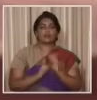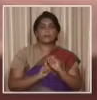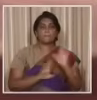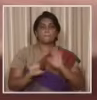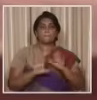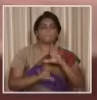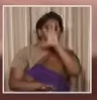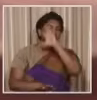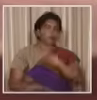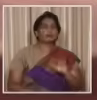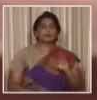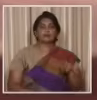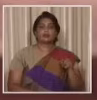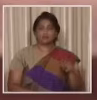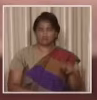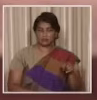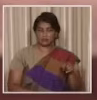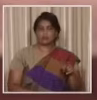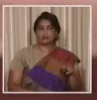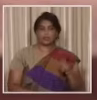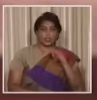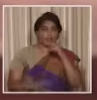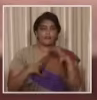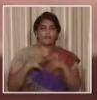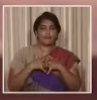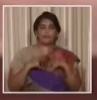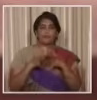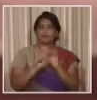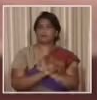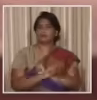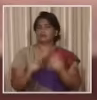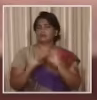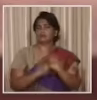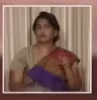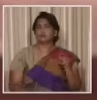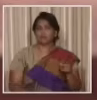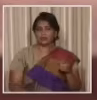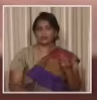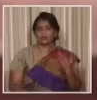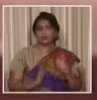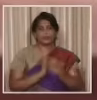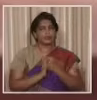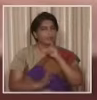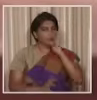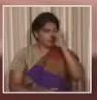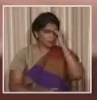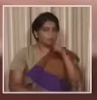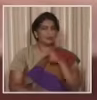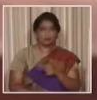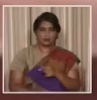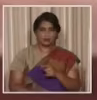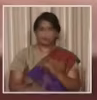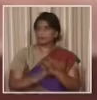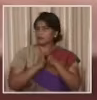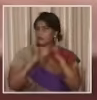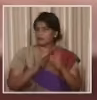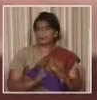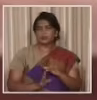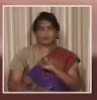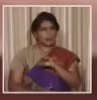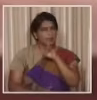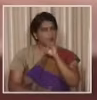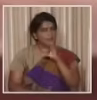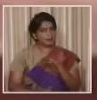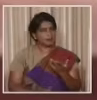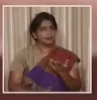ගෙන්නුවා කියලා තමයි ගරු කතානායකතුමනි මේ නිල වෙබ් අඩවි හැම එකකම ගිහිල්ලා තියෙන්නේ. ඉතින් මම ගරු කතානායකතුමනි මේක බරපතල අපකීර්තියක්